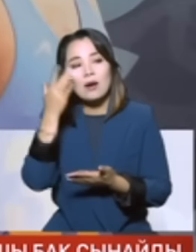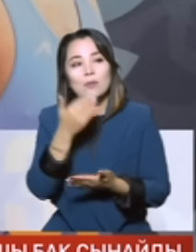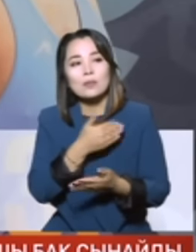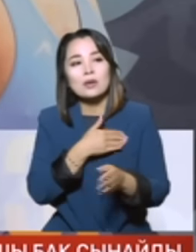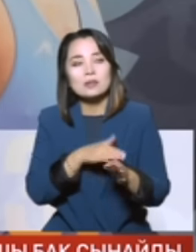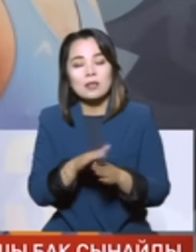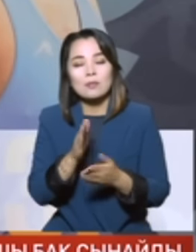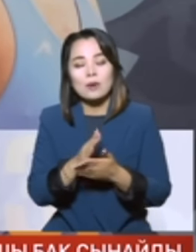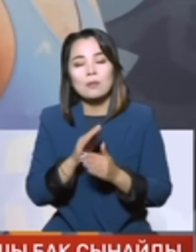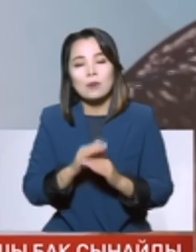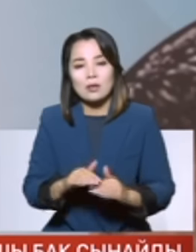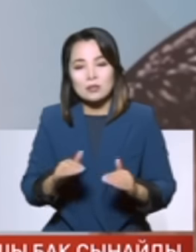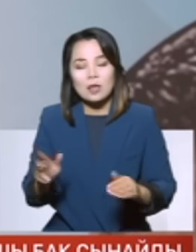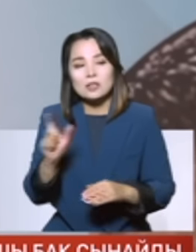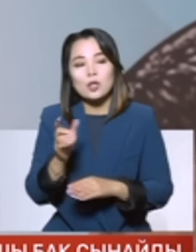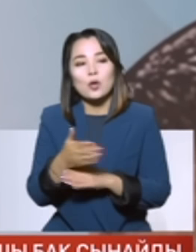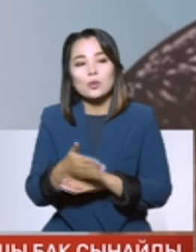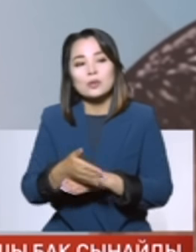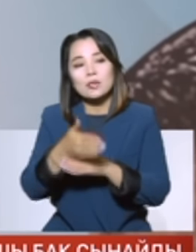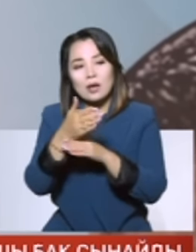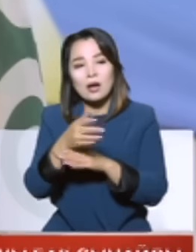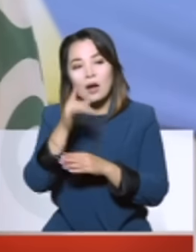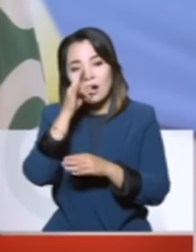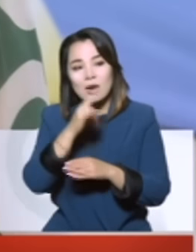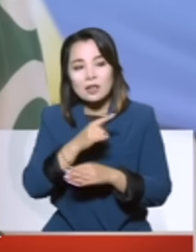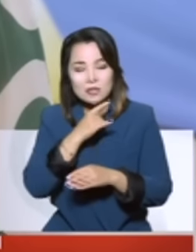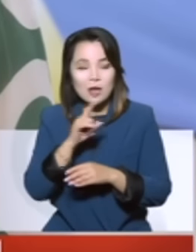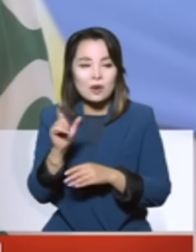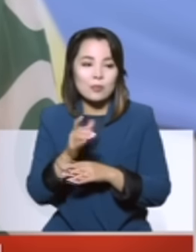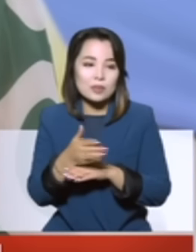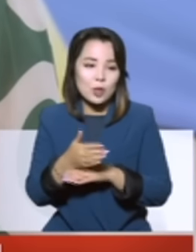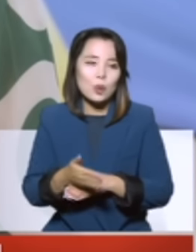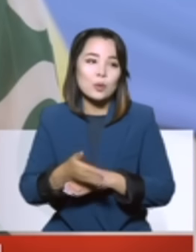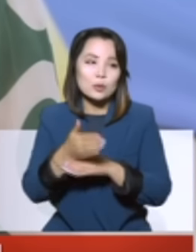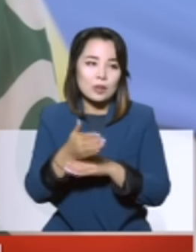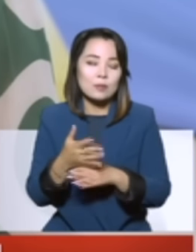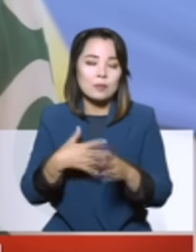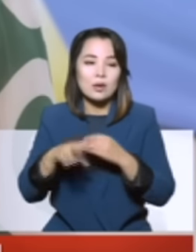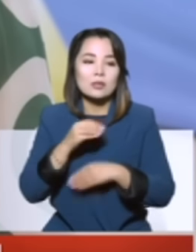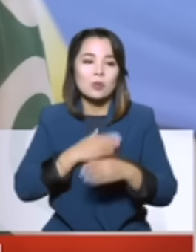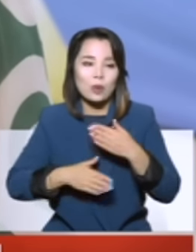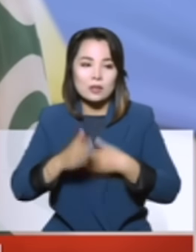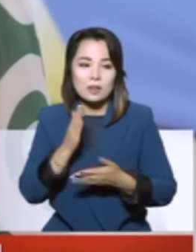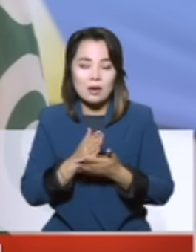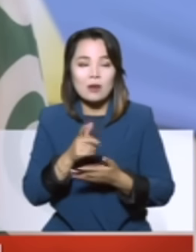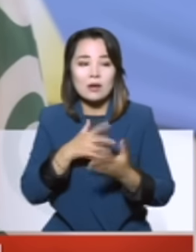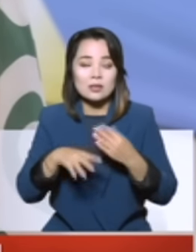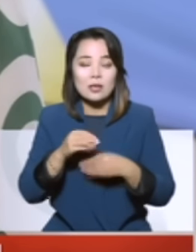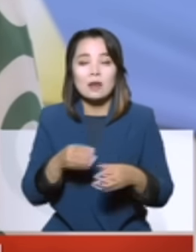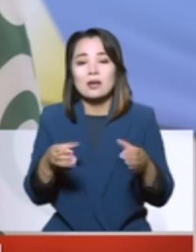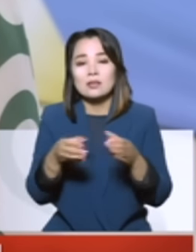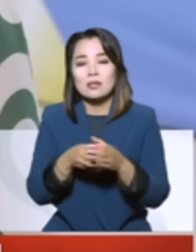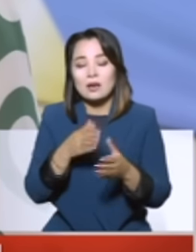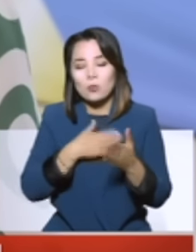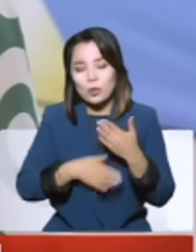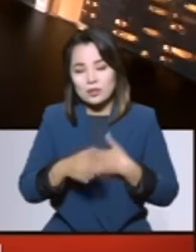орындалды балам. Көк туымызды желбіретіп Қазақстанымыздың байрағын көтергенде бәріміз қуандық. Үй ішімізбен